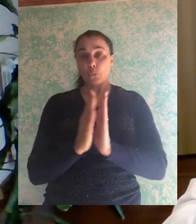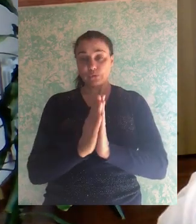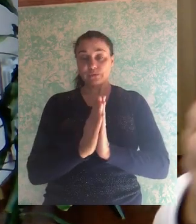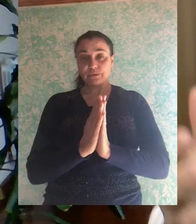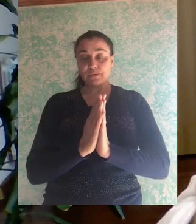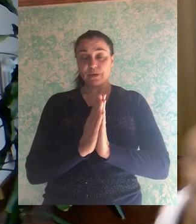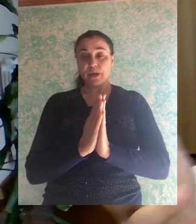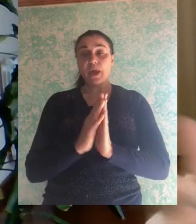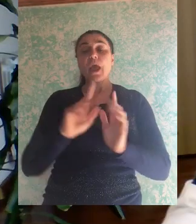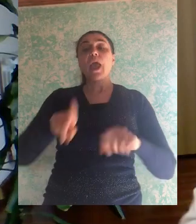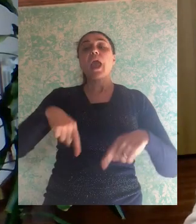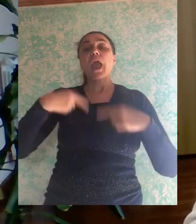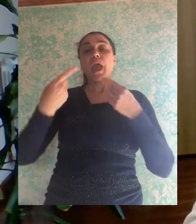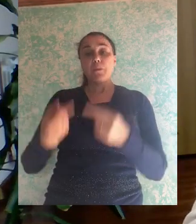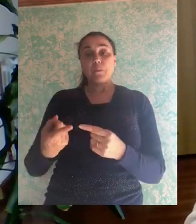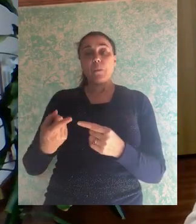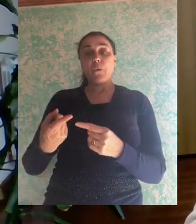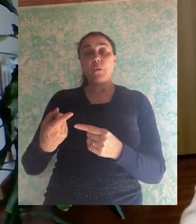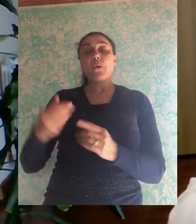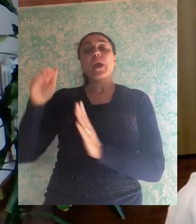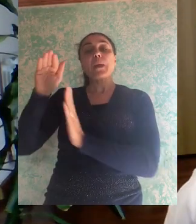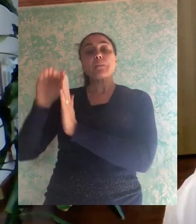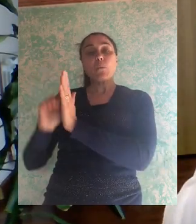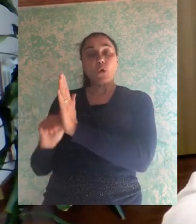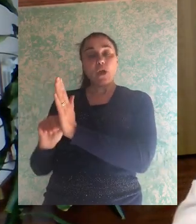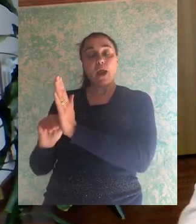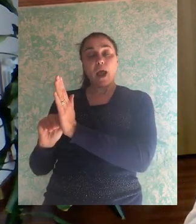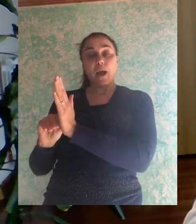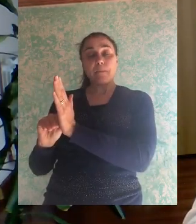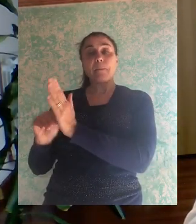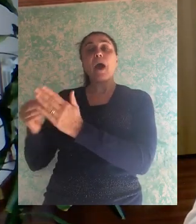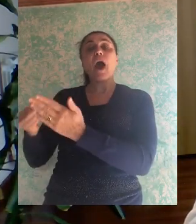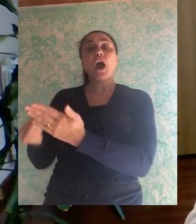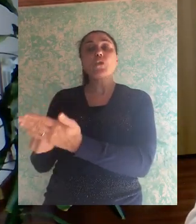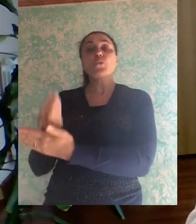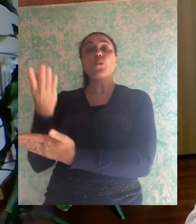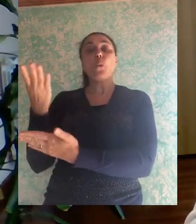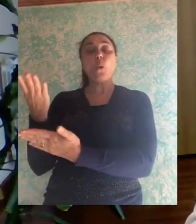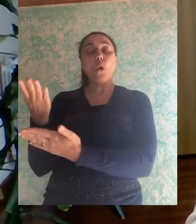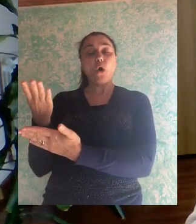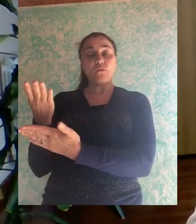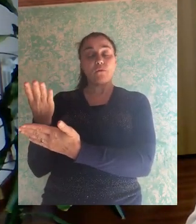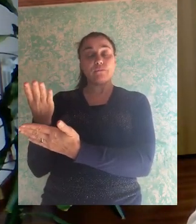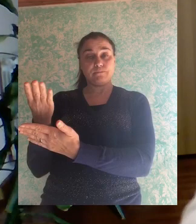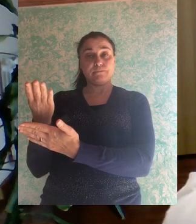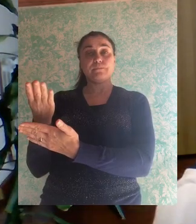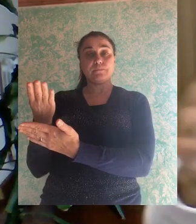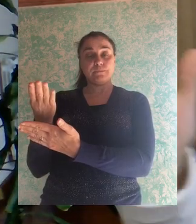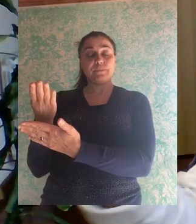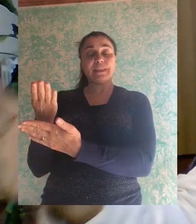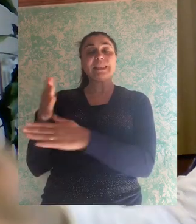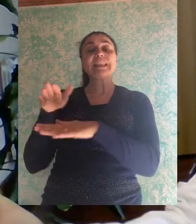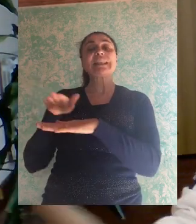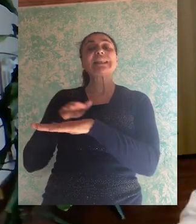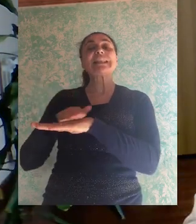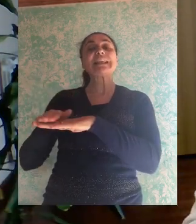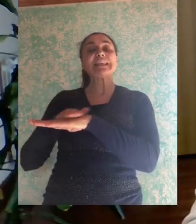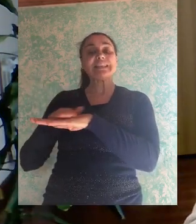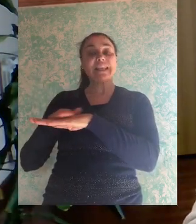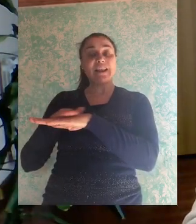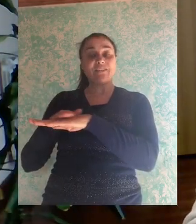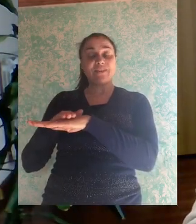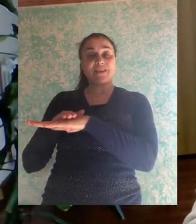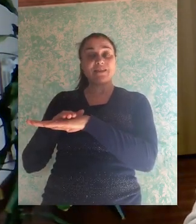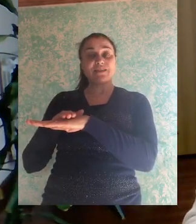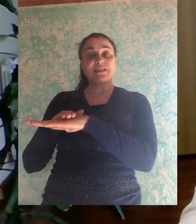nella giornata di domani cioè do domenica manderemo a voi direttamente la nuova programmazione